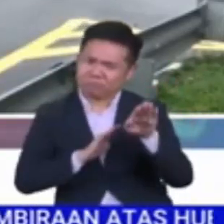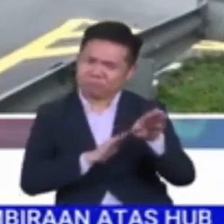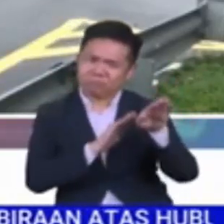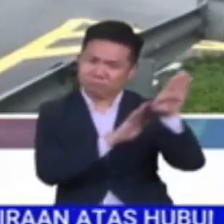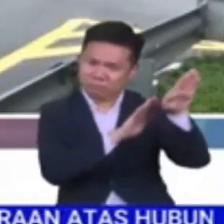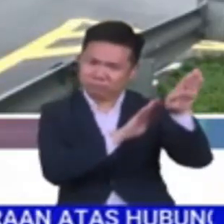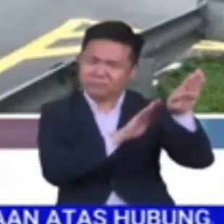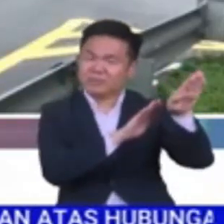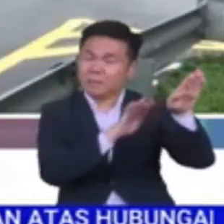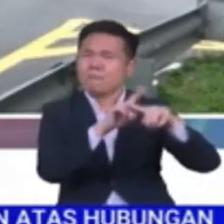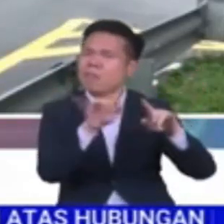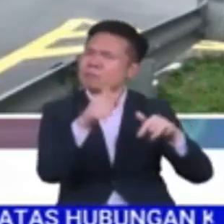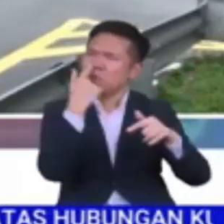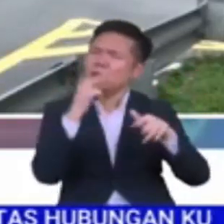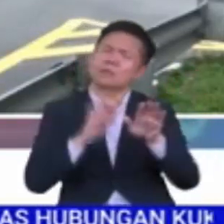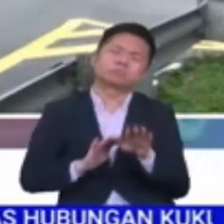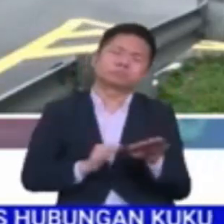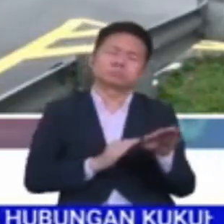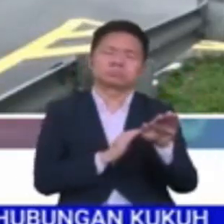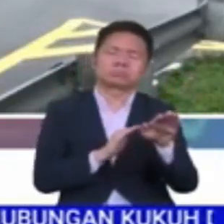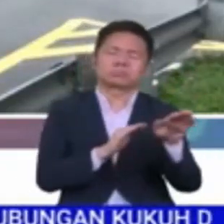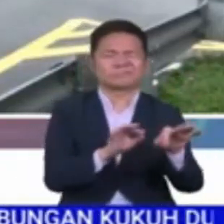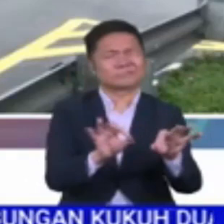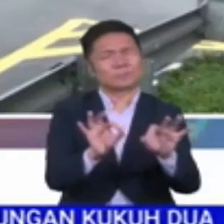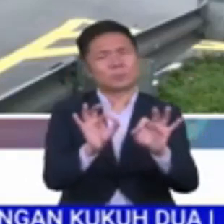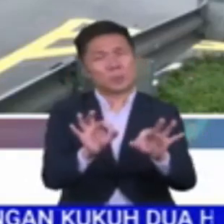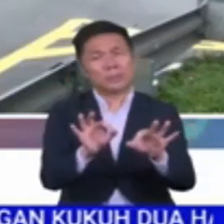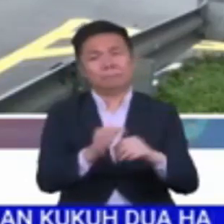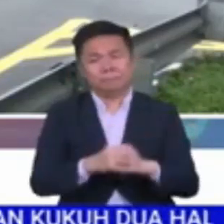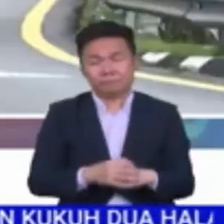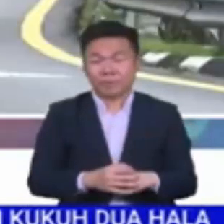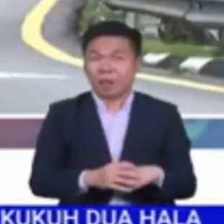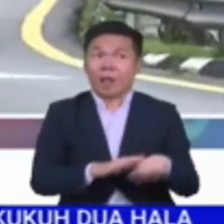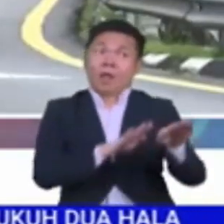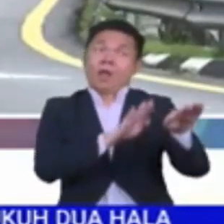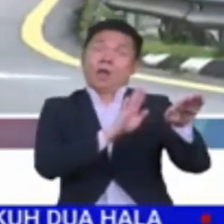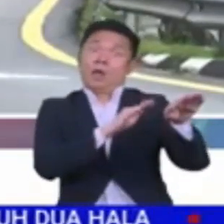lancar. Masih boleh bergerak lancar. Tak ada